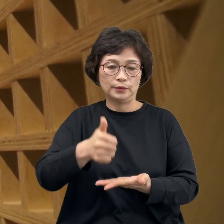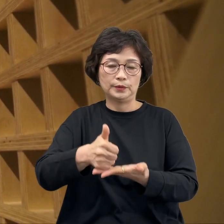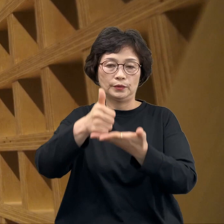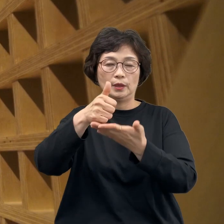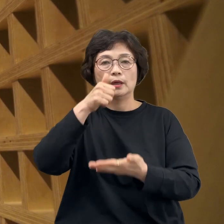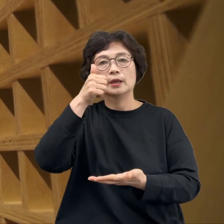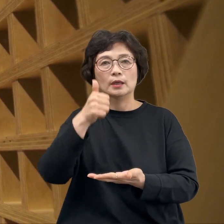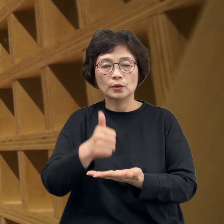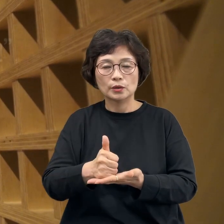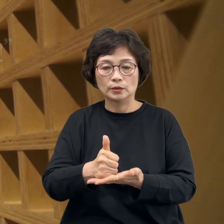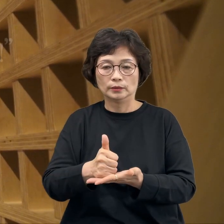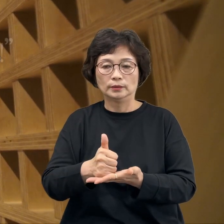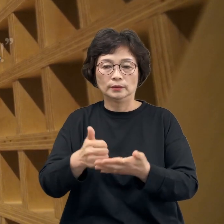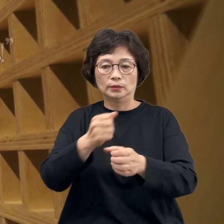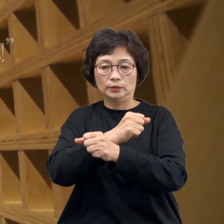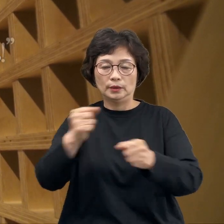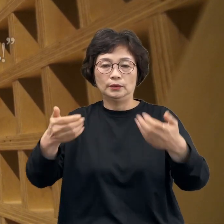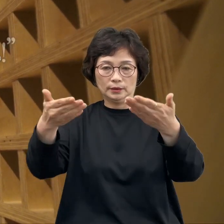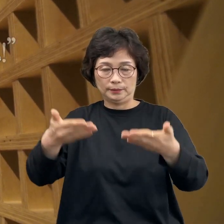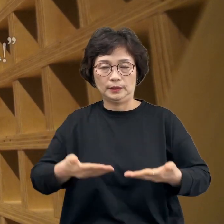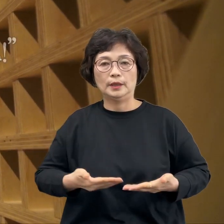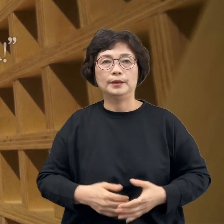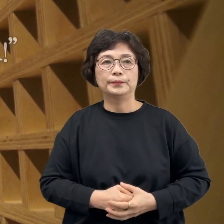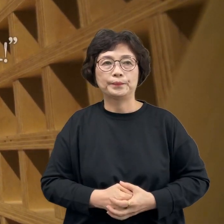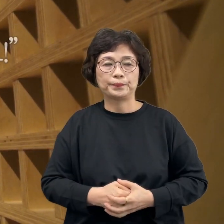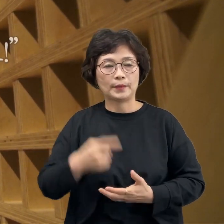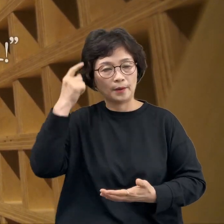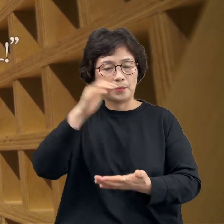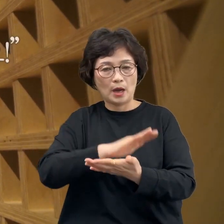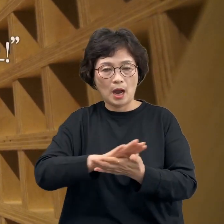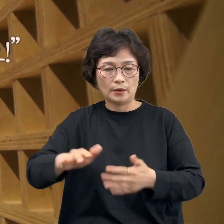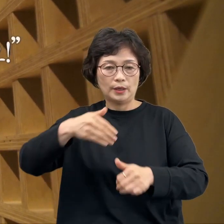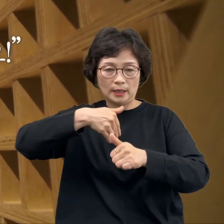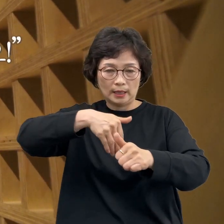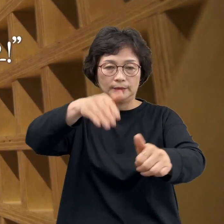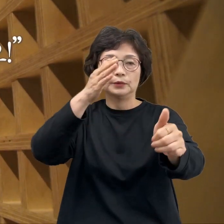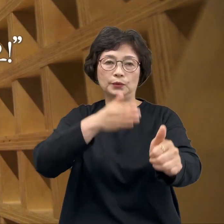주님께서 죄를 용서해 주셨습니다. 평화로이 가십시오.